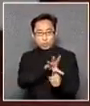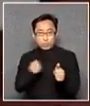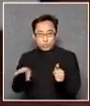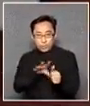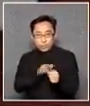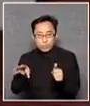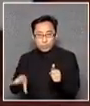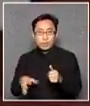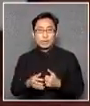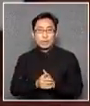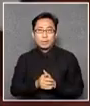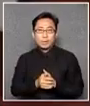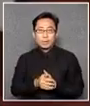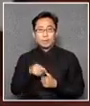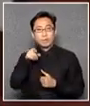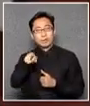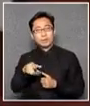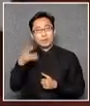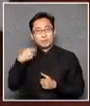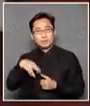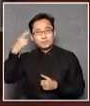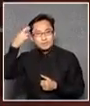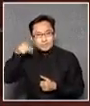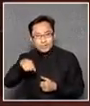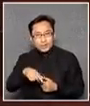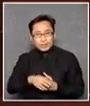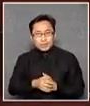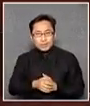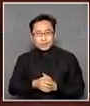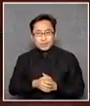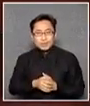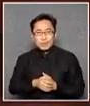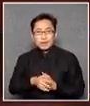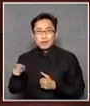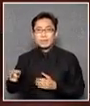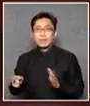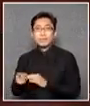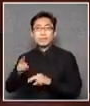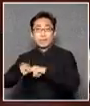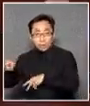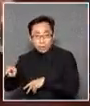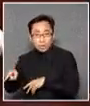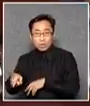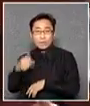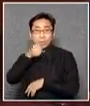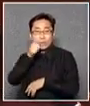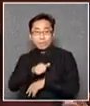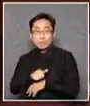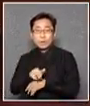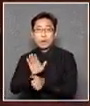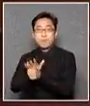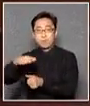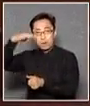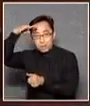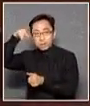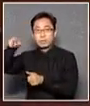相喎。喂，大佬啊，你有冇白痴啲啊？你建制派嚟噶嘛，好巴閉噶嘛？你要為警方護航，